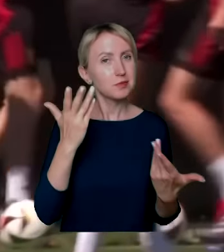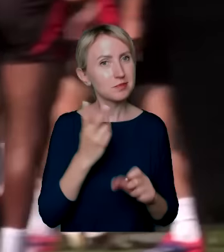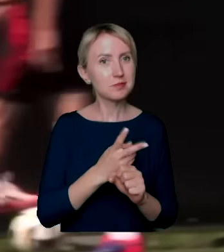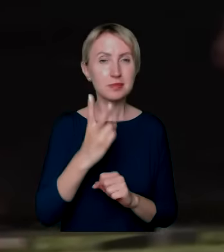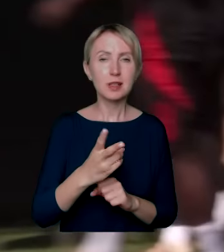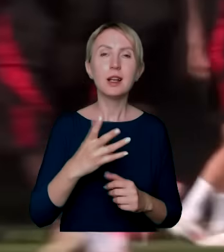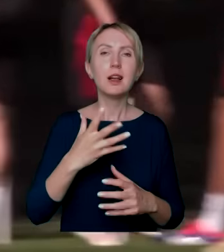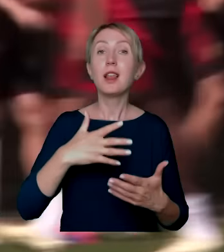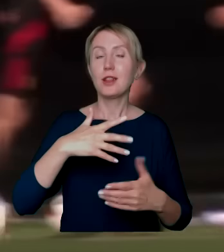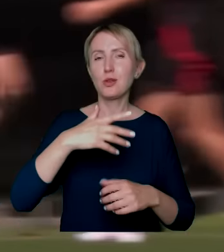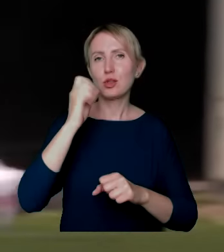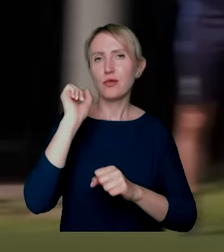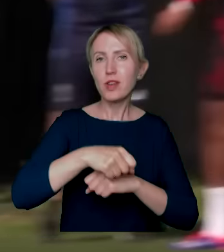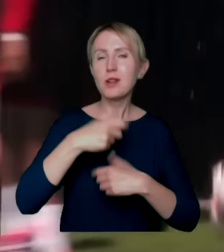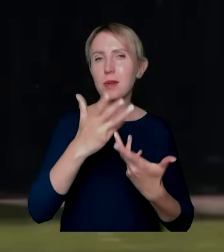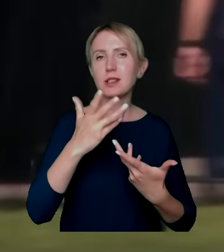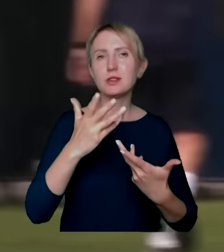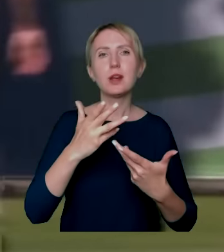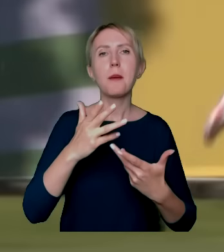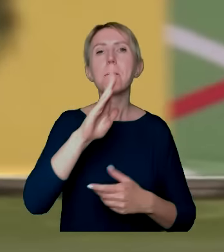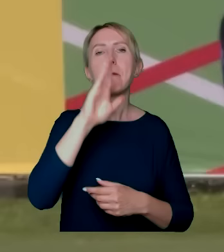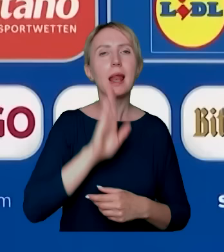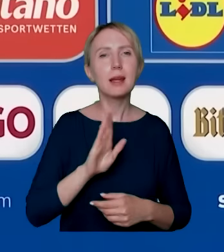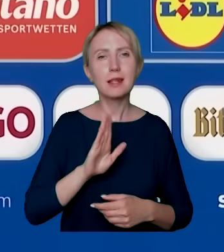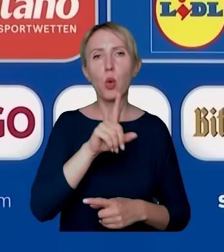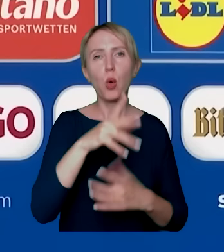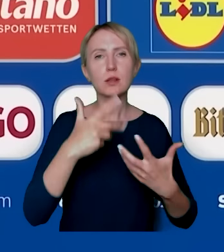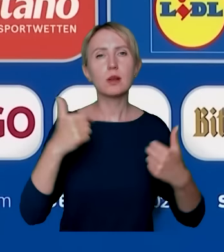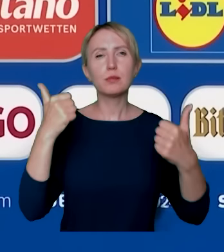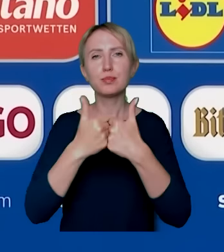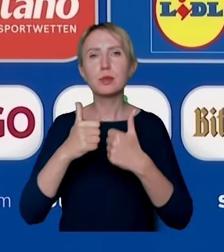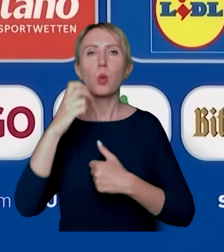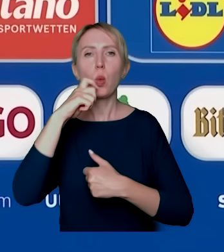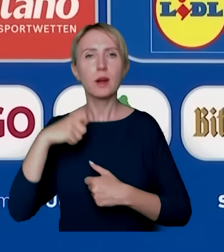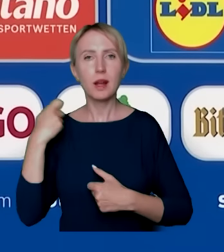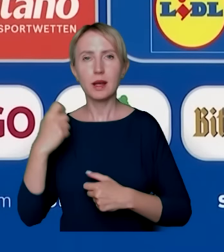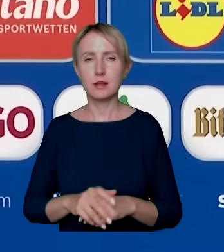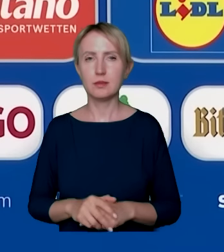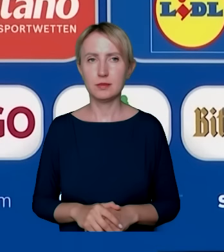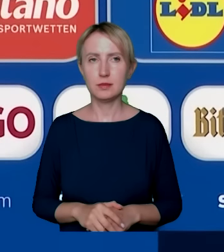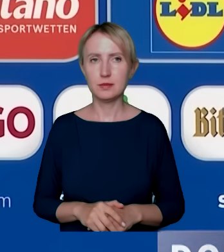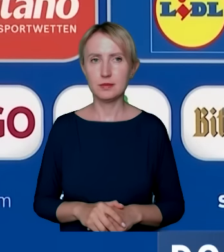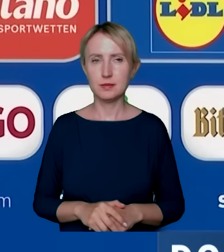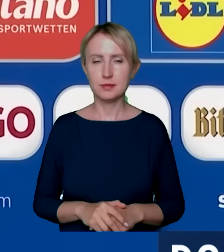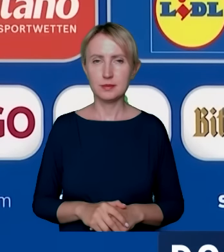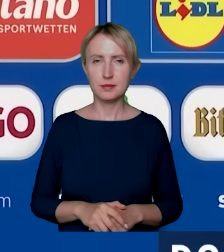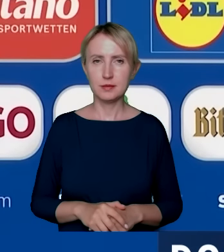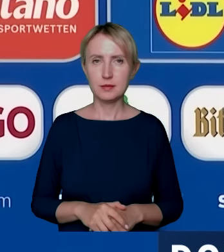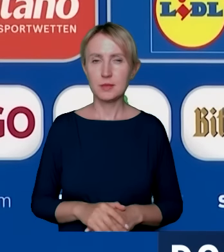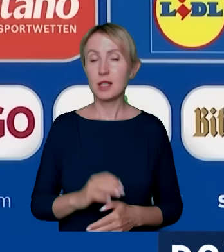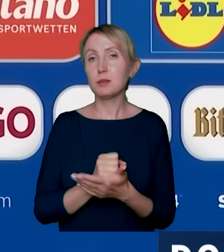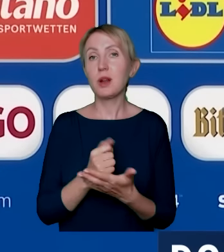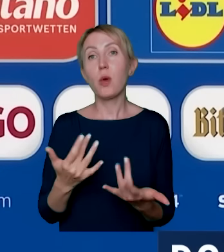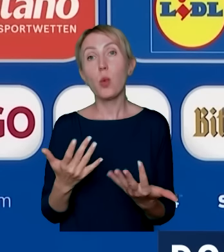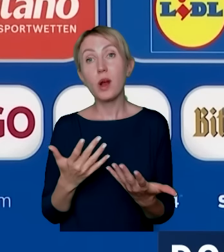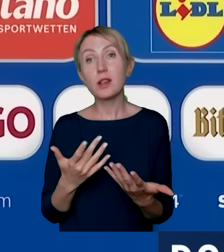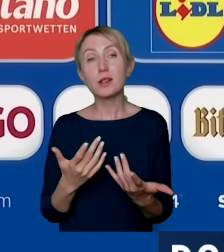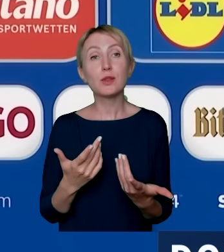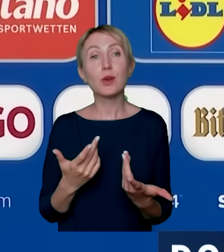pewnością dążyć będzie faworyzowana Belgia, która zmierzy się z Ukrainą. We go inside the game to win the game. Sprawa jest prosta. Nic nie